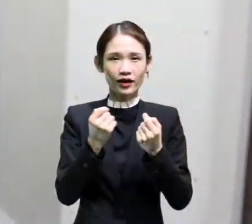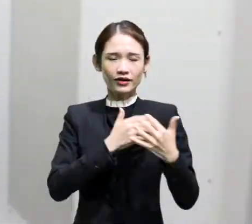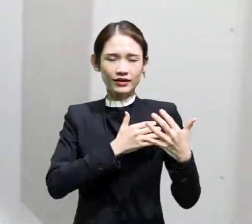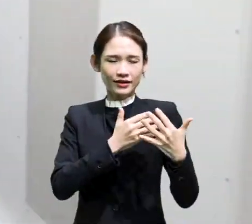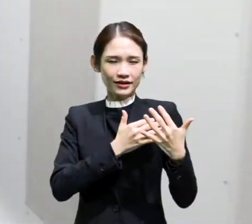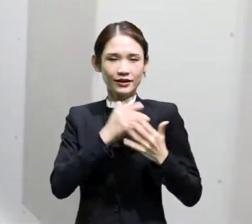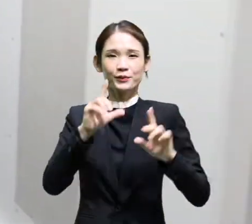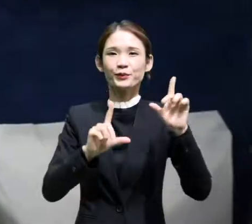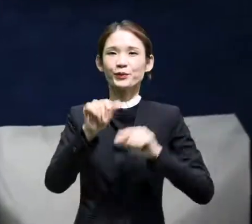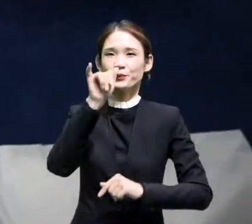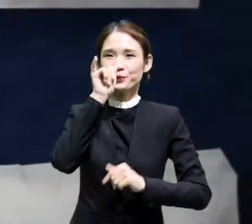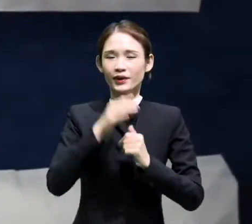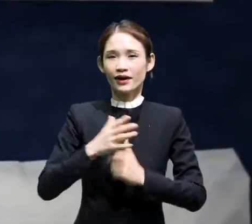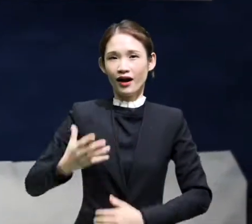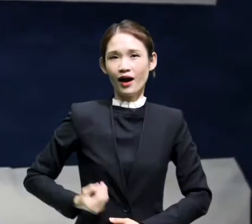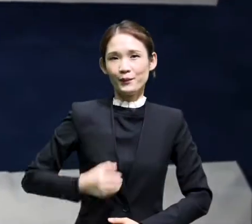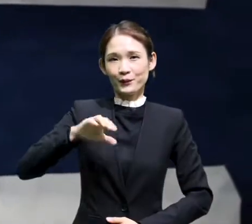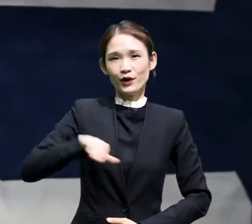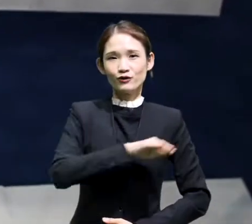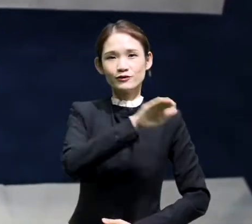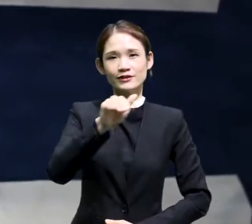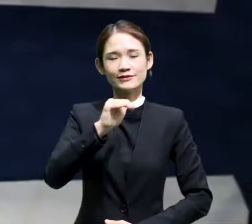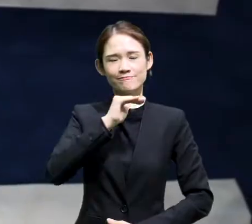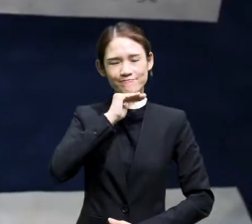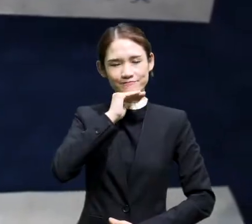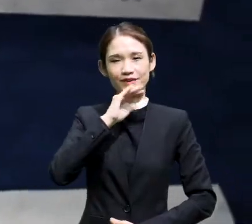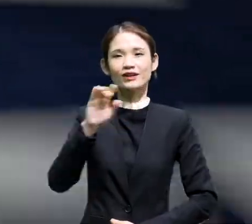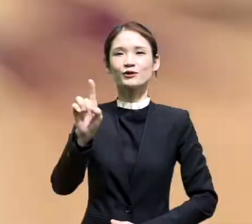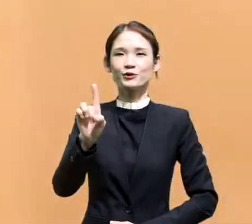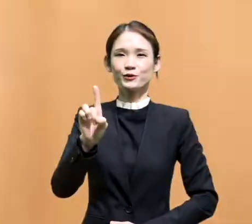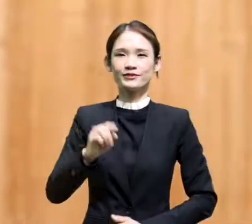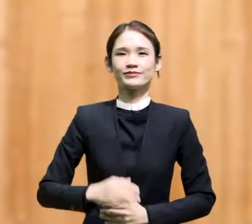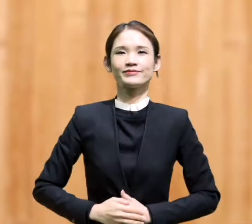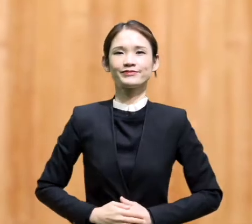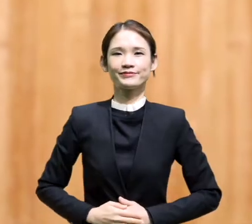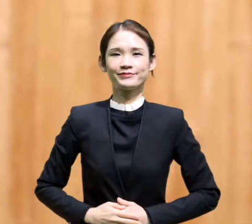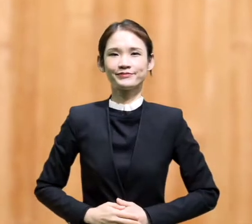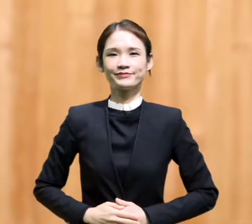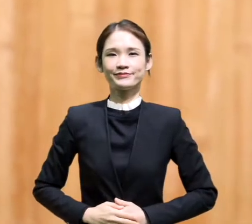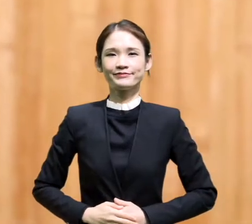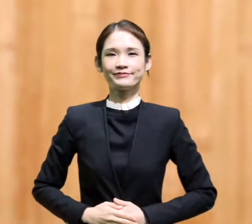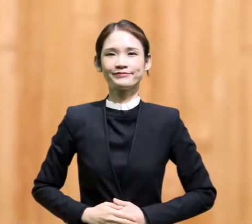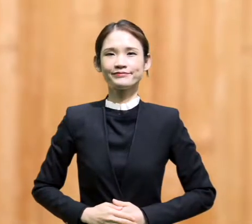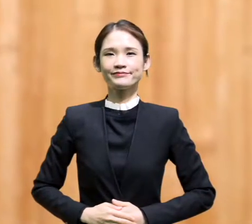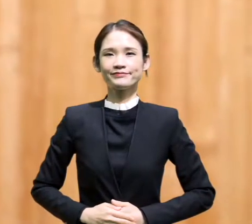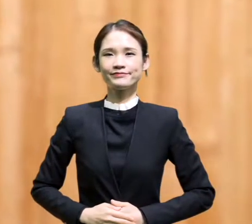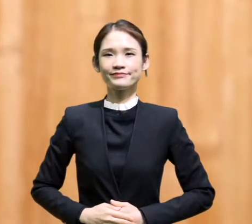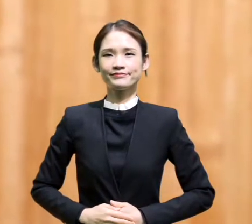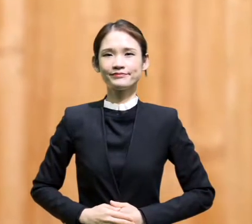모습입니다. 캄보디아는 어떤 모습으로 우리를 기다리고 있을까요?